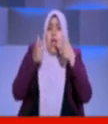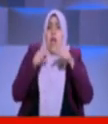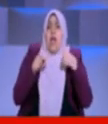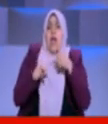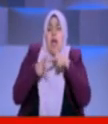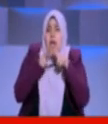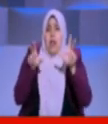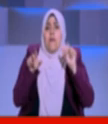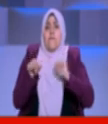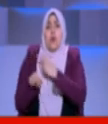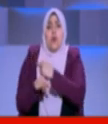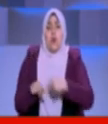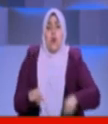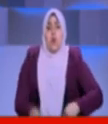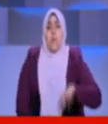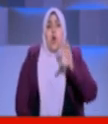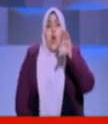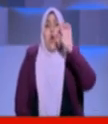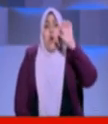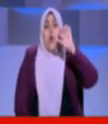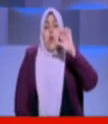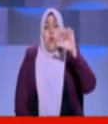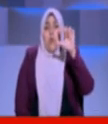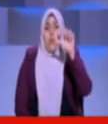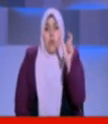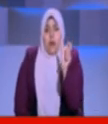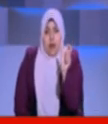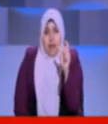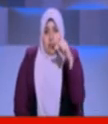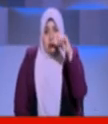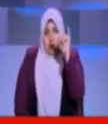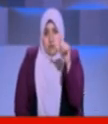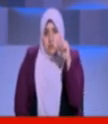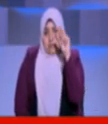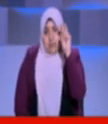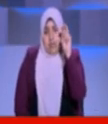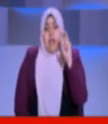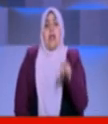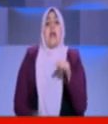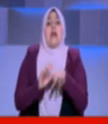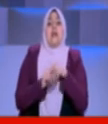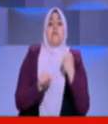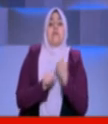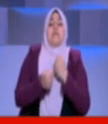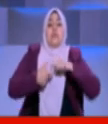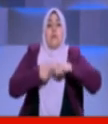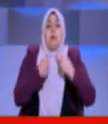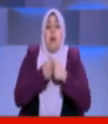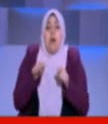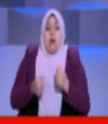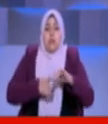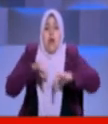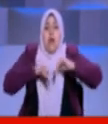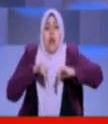من قبل الحكومة الهولندية والسلطات في أغلب دول العالم، مرتبطة بالتباعد الاجتماعي، مرتبطة بحظر حركة المواطنين في